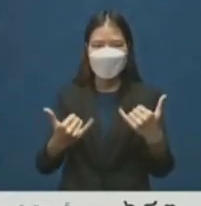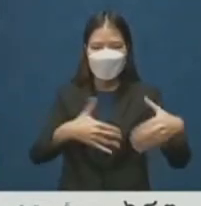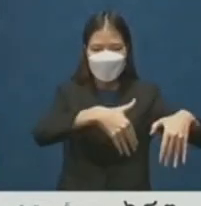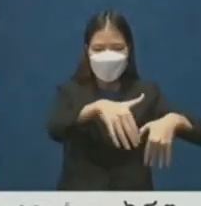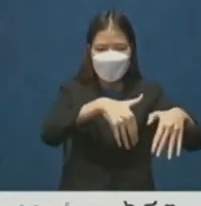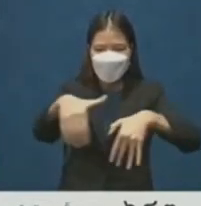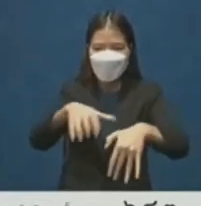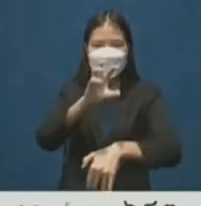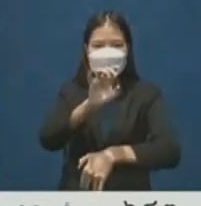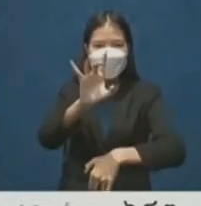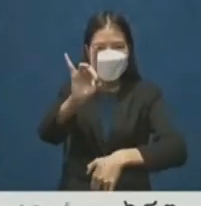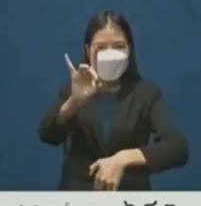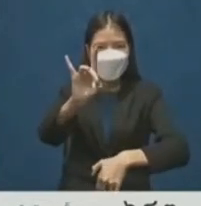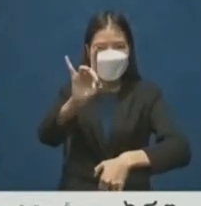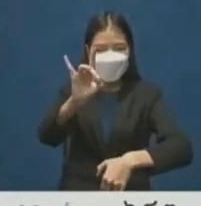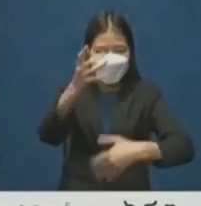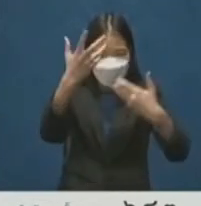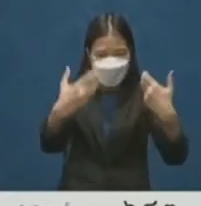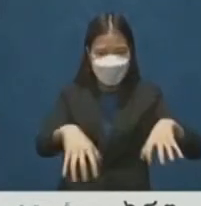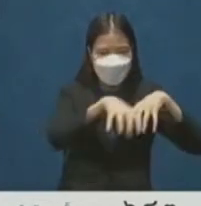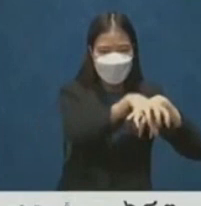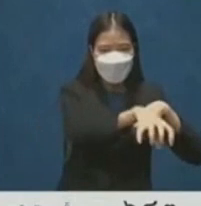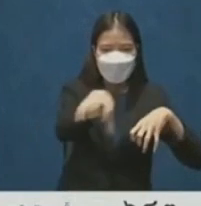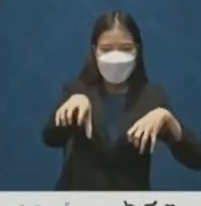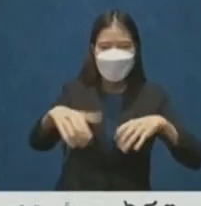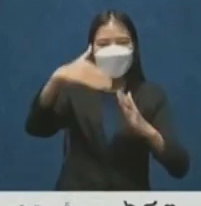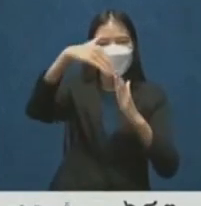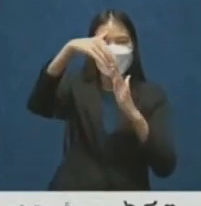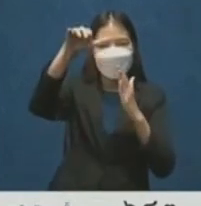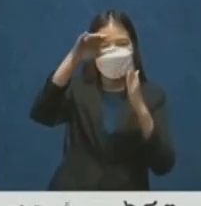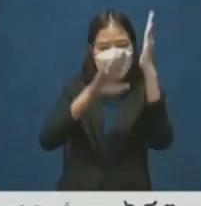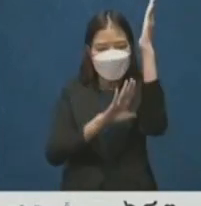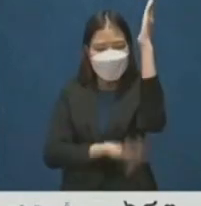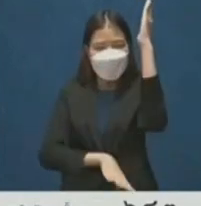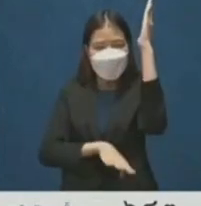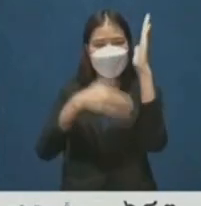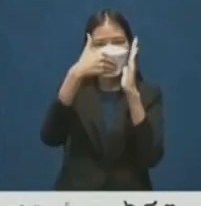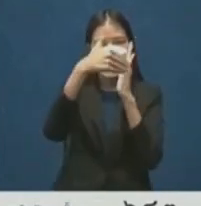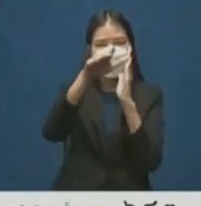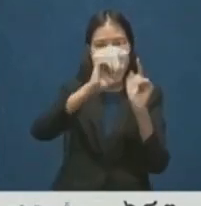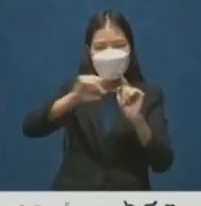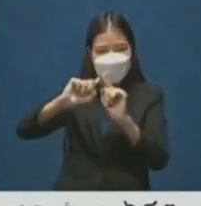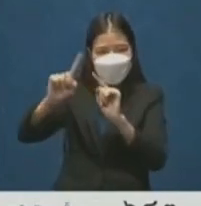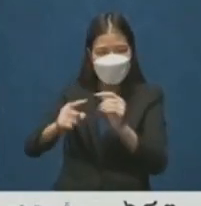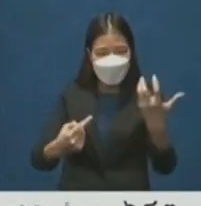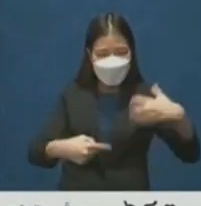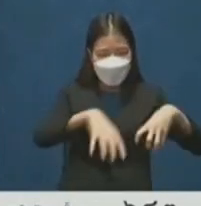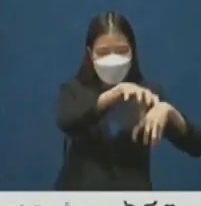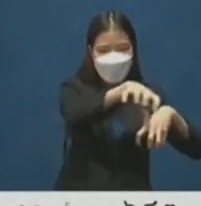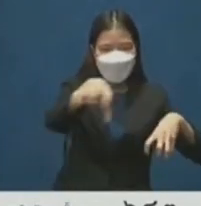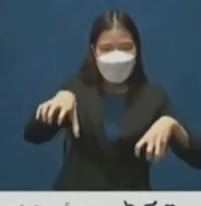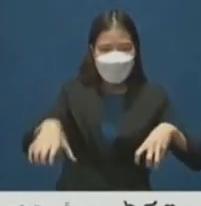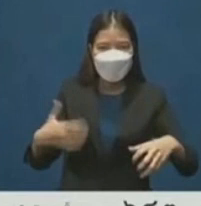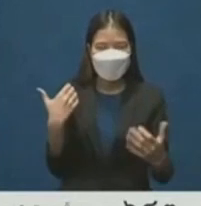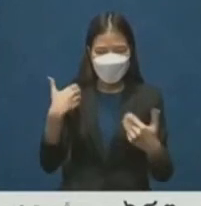ว่า58ชาติพันธุ์นะครับไม่ว่าจะอยู่ทางเหนือทางใต้ทางอีสานผมไปที่